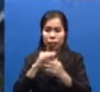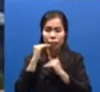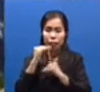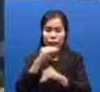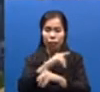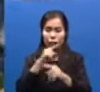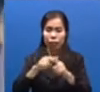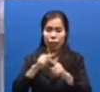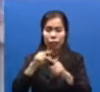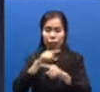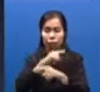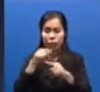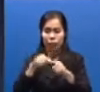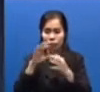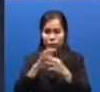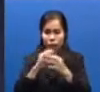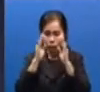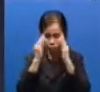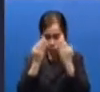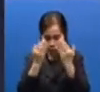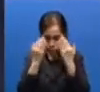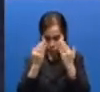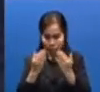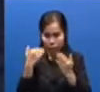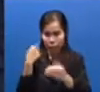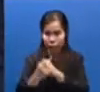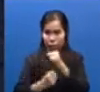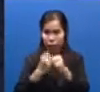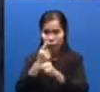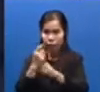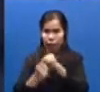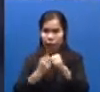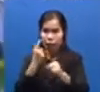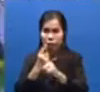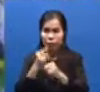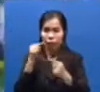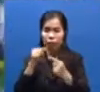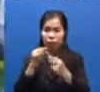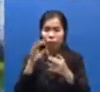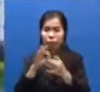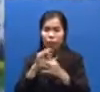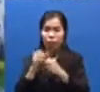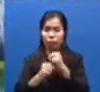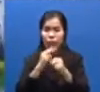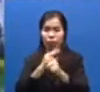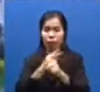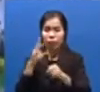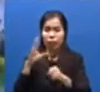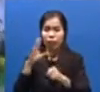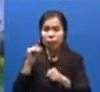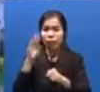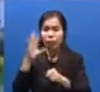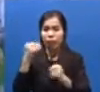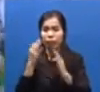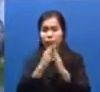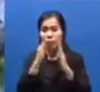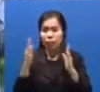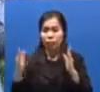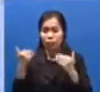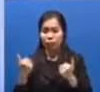วันอินดี้อาร์ตฮาประจำปีฮิจเราะห์ศักราช1435ตรงกับวันอาทิตย์ที่ 5ตุลาคม